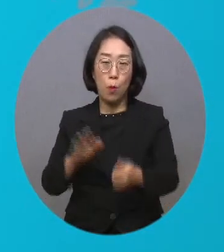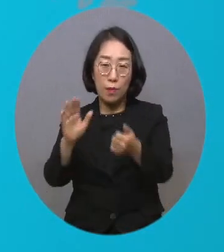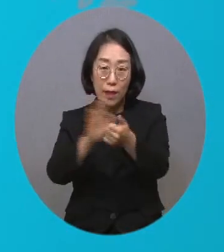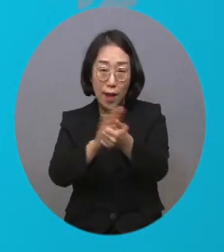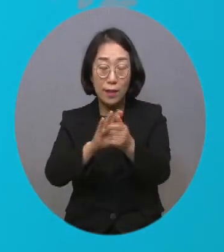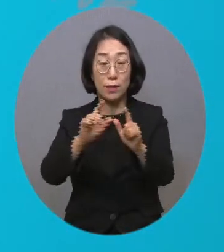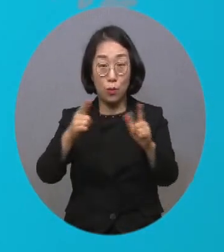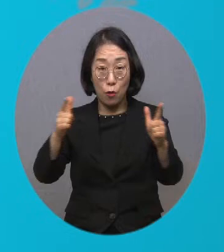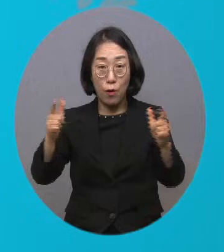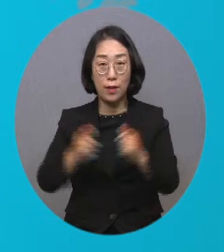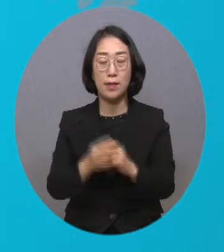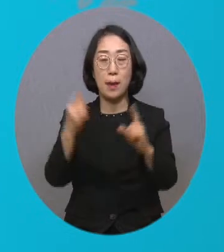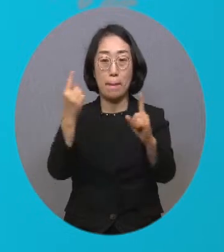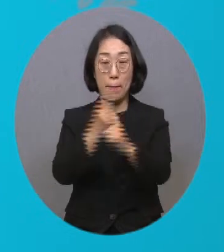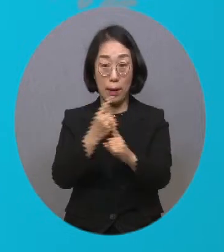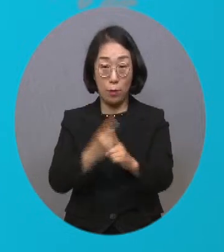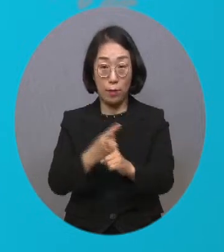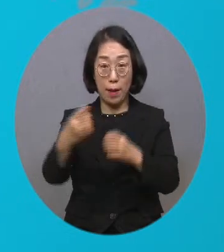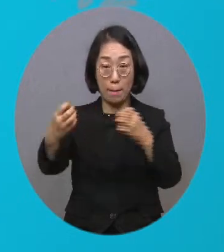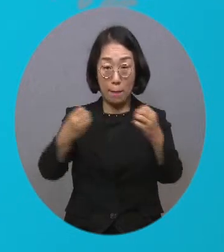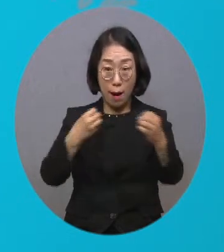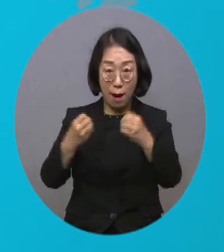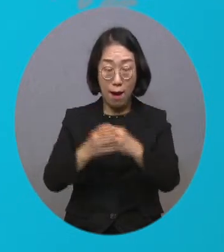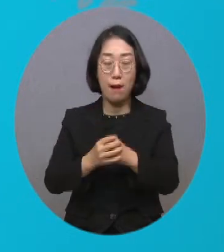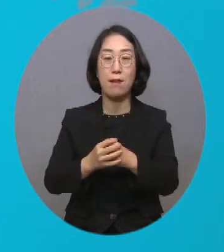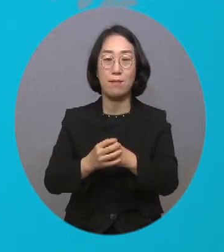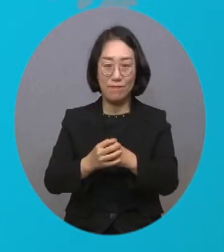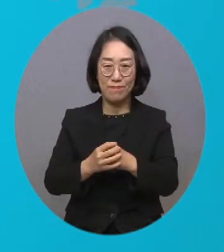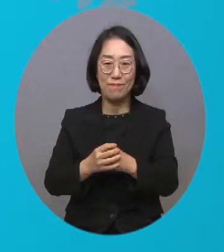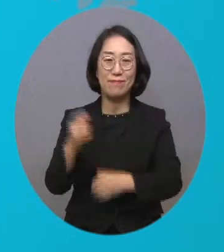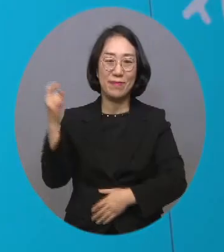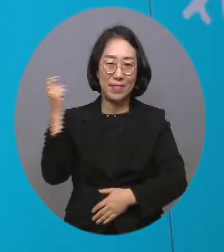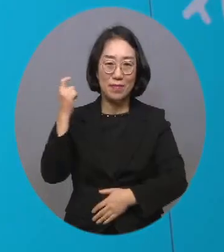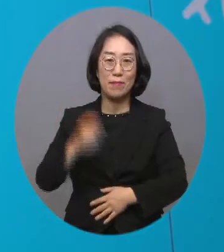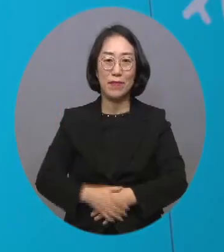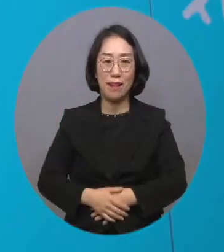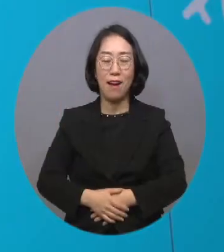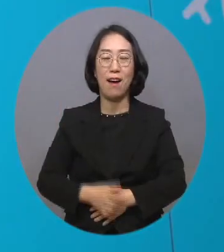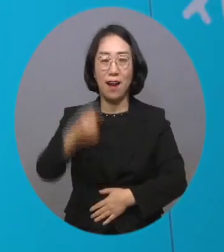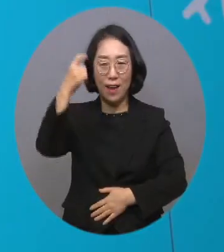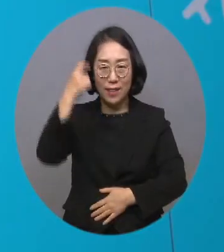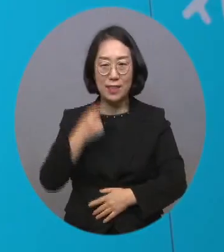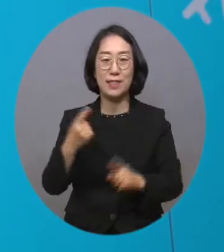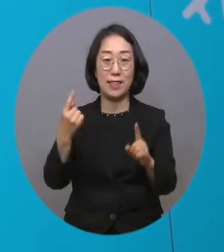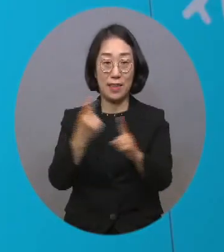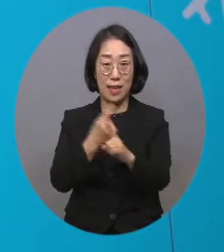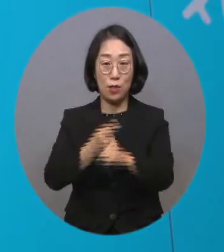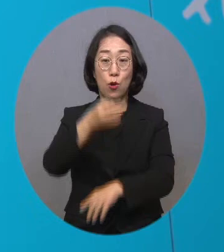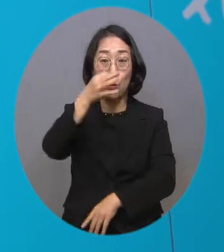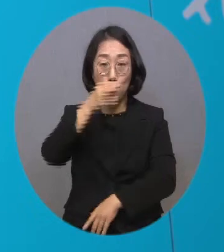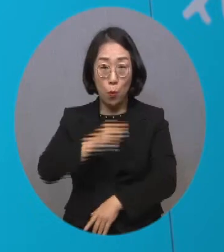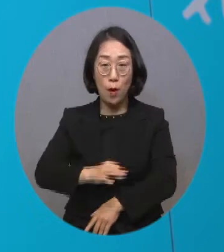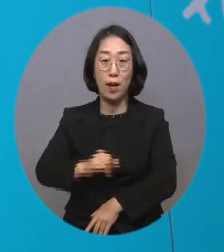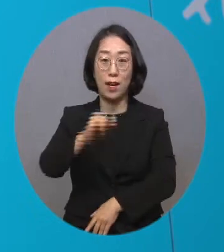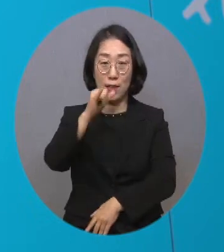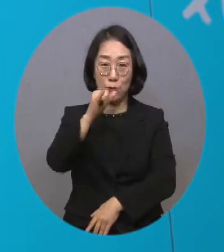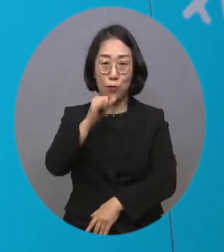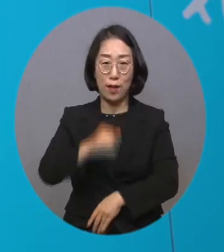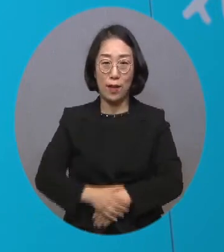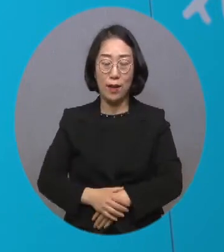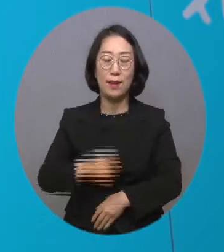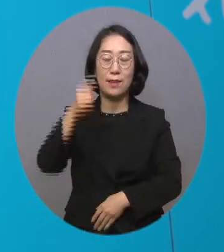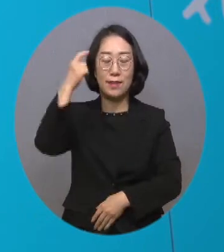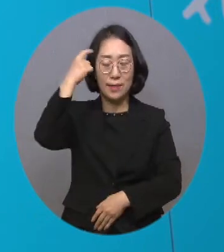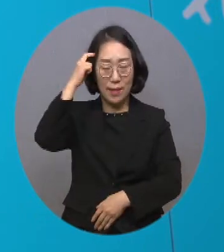이런 것들이 바뀌었다는 말을 굉장히 좀 많이 듣습니다. 그래서 인식 개선 교육에 효과가 좀 나타나고 있구나라는